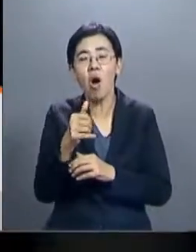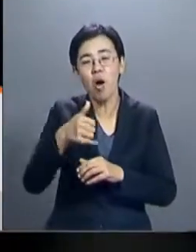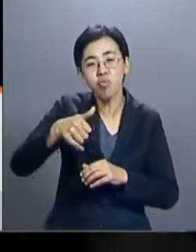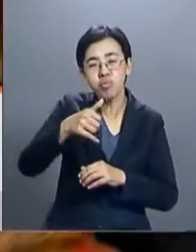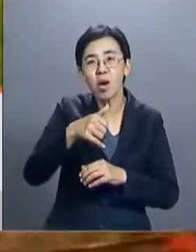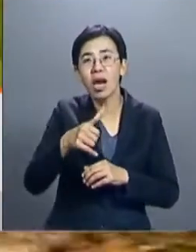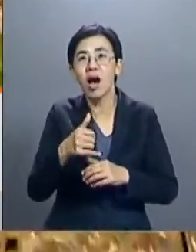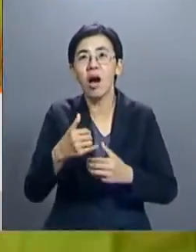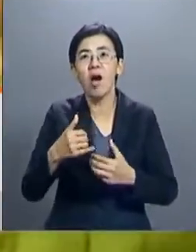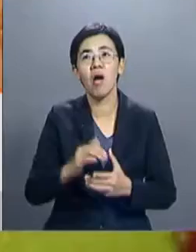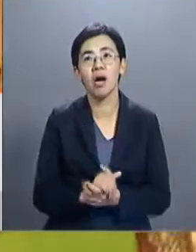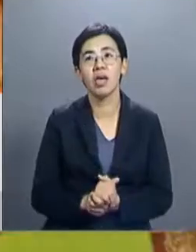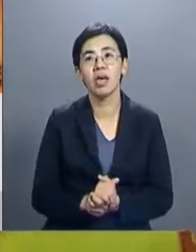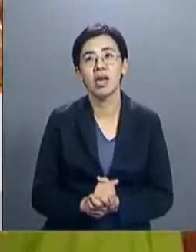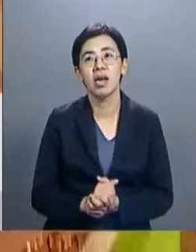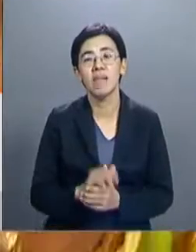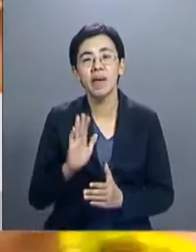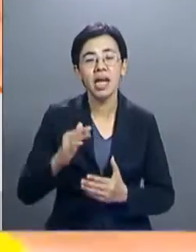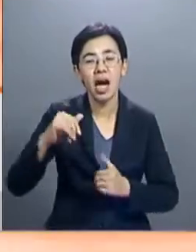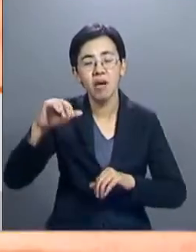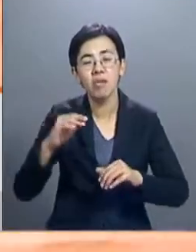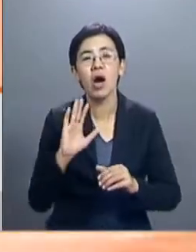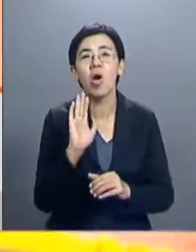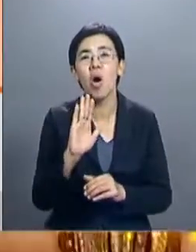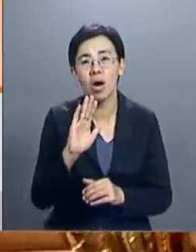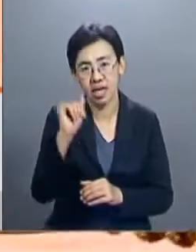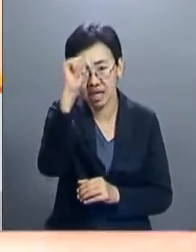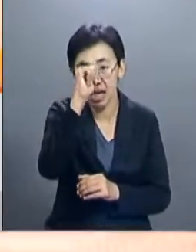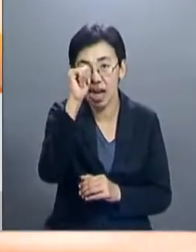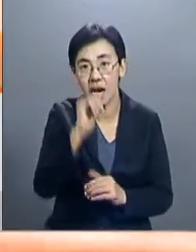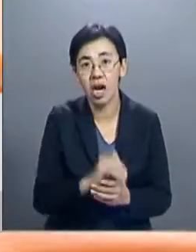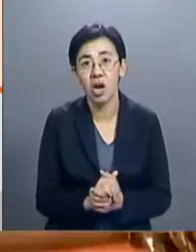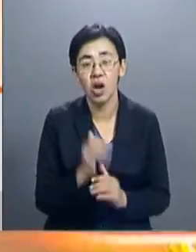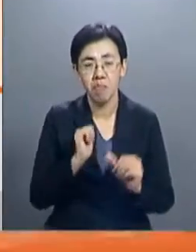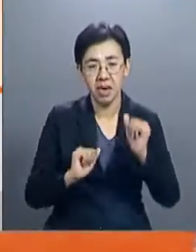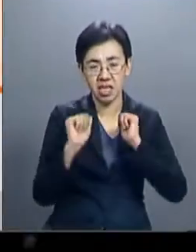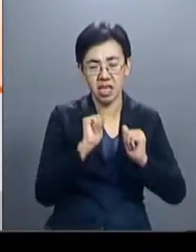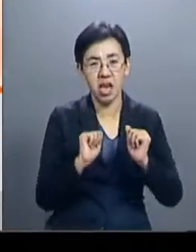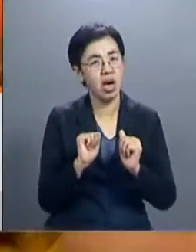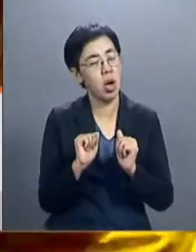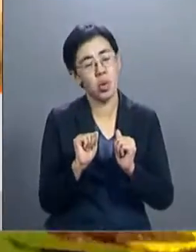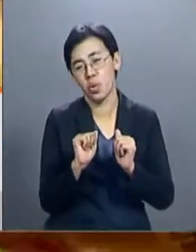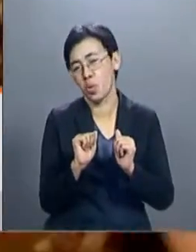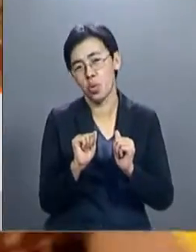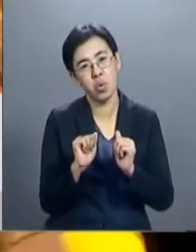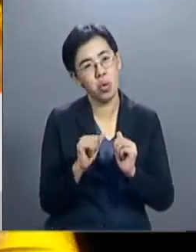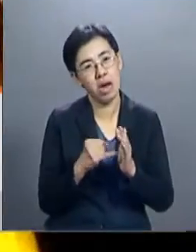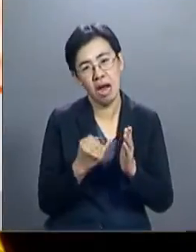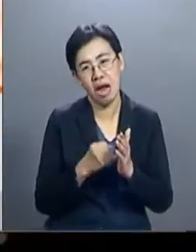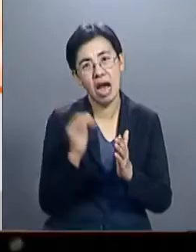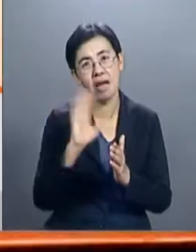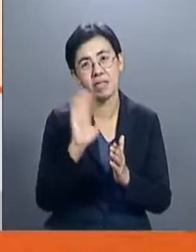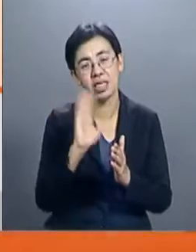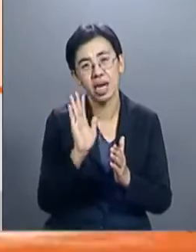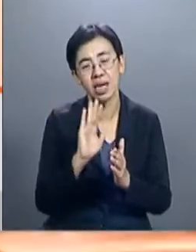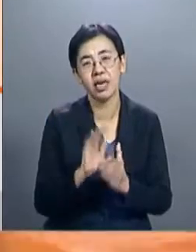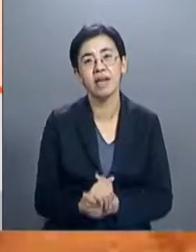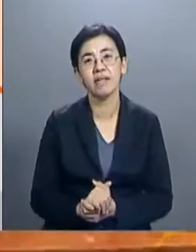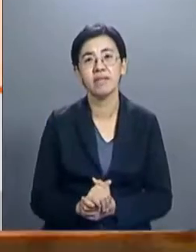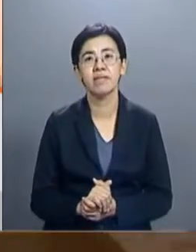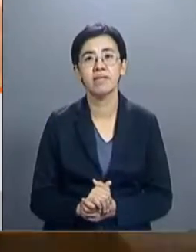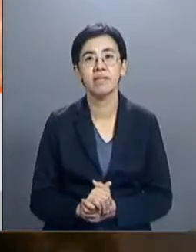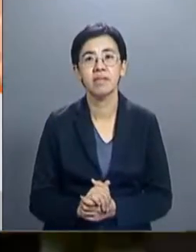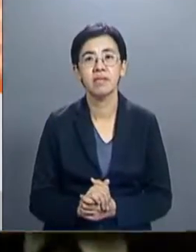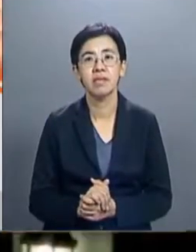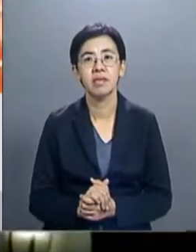ำบูชาพระศิวะจึงไม่ง่ายกว่าที่สักคนจะได้เป็นนักเต้นภารตะนาฏยัมหรือนาฏศิลป์อินเดียบ